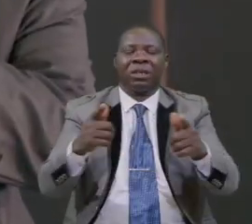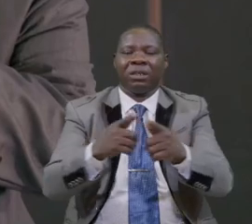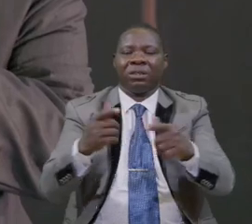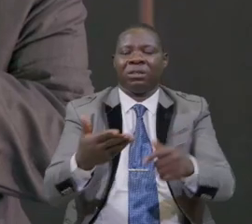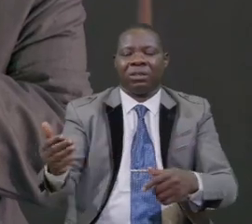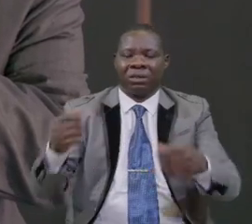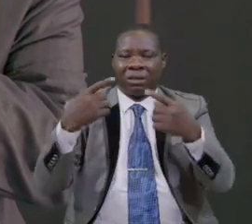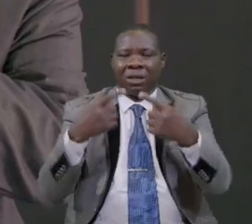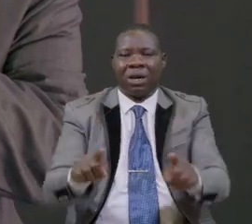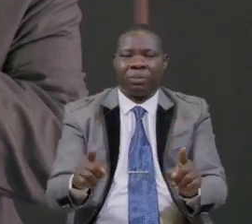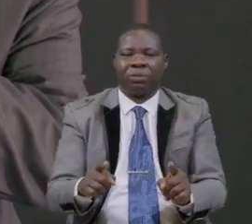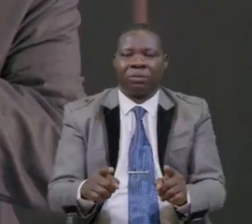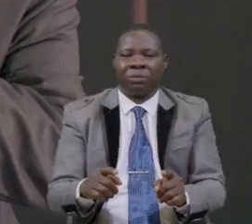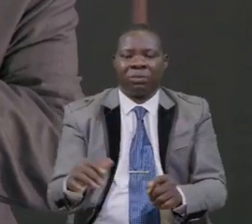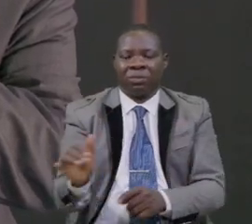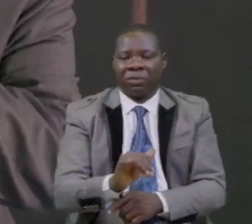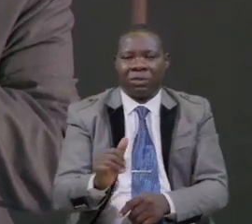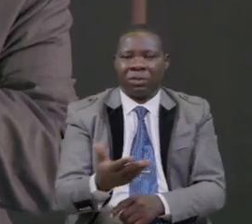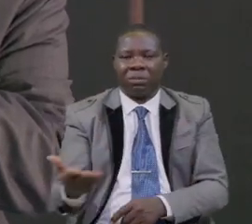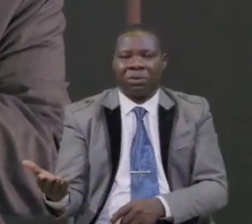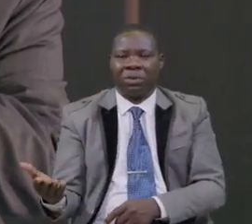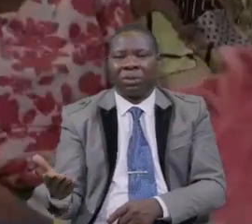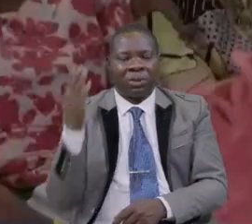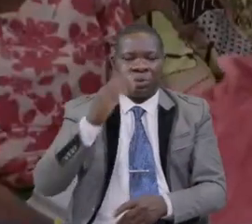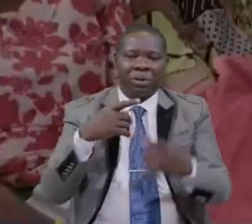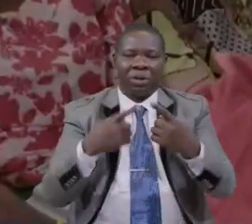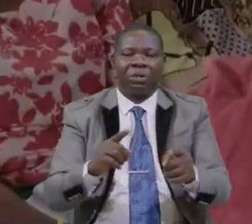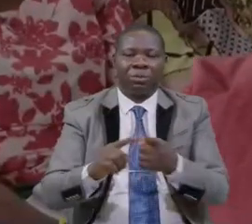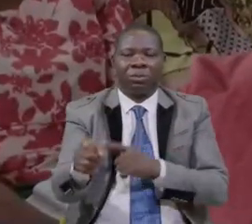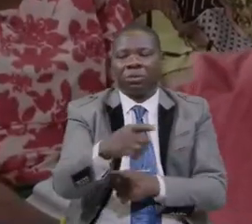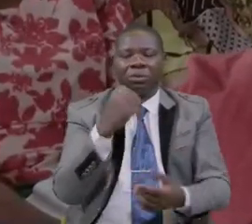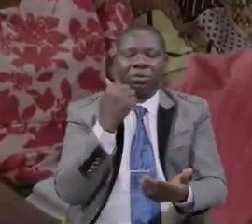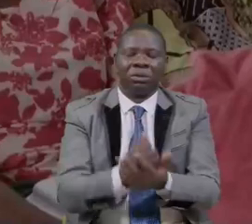produites. La même chose va t'arriver.